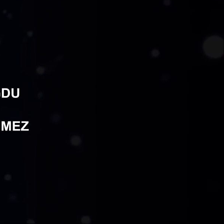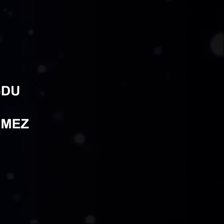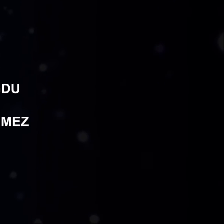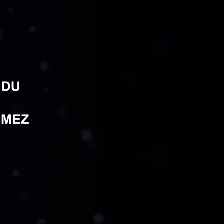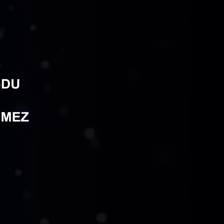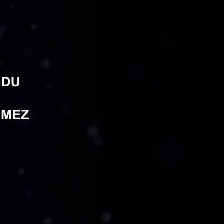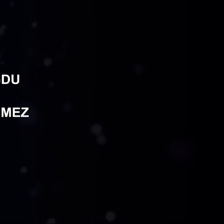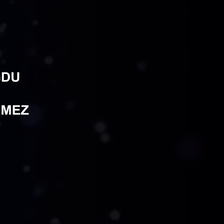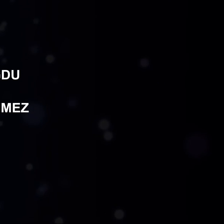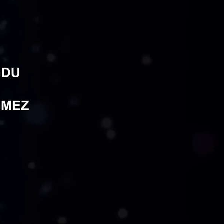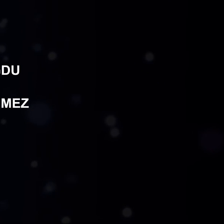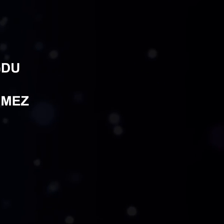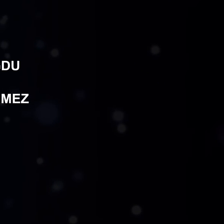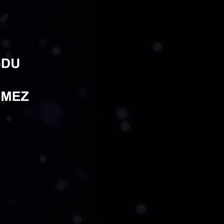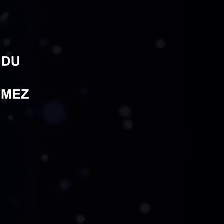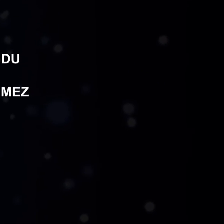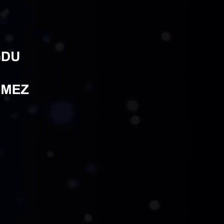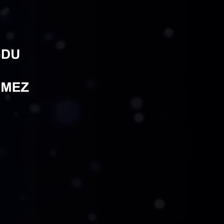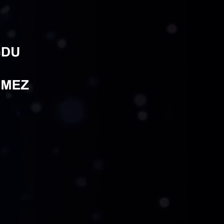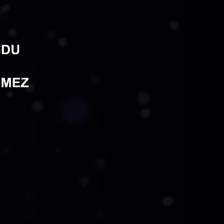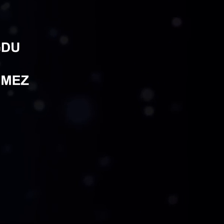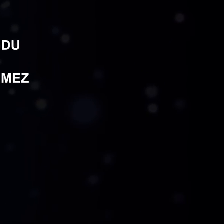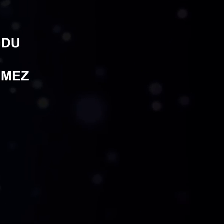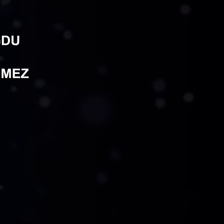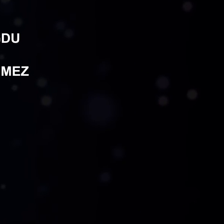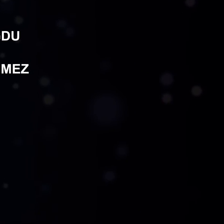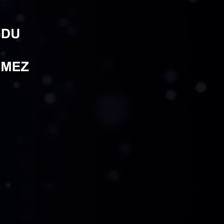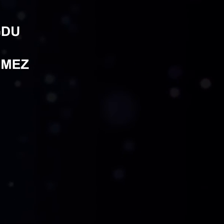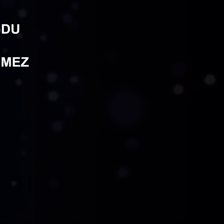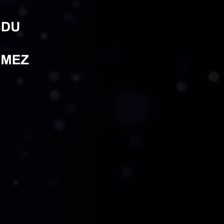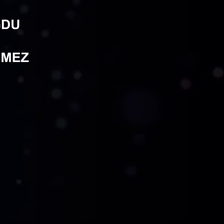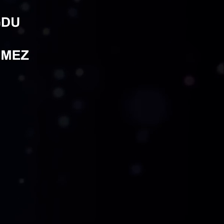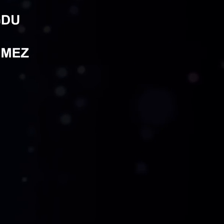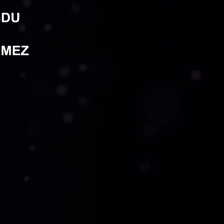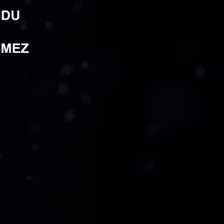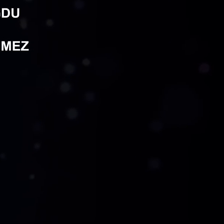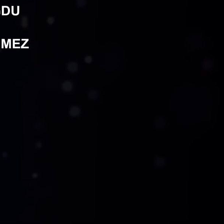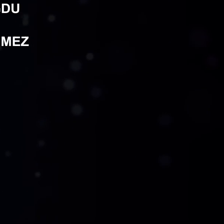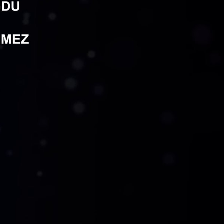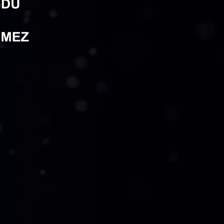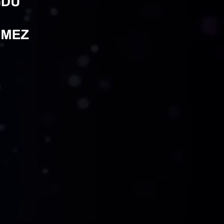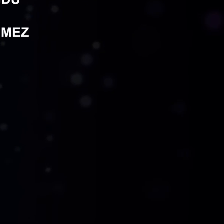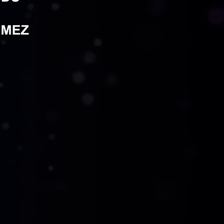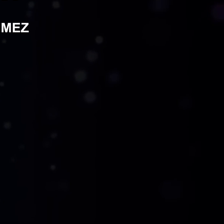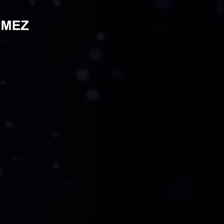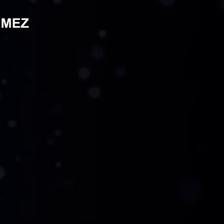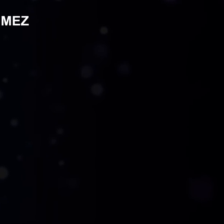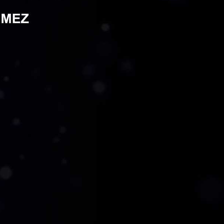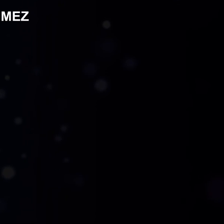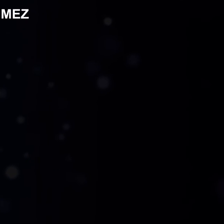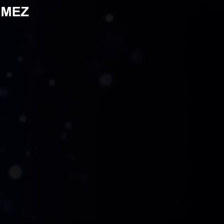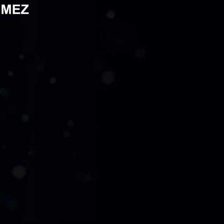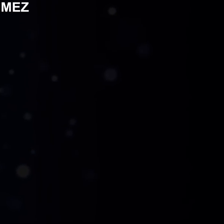Kraliçenin Yardımcısı Bekir Kürkçü. Konuşan Ağaç Cihan Erdem Sönmez.